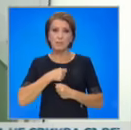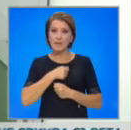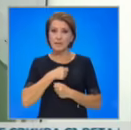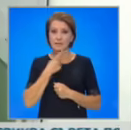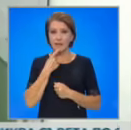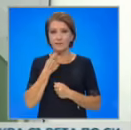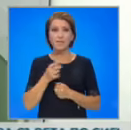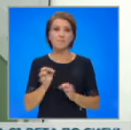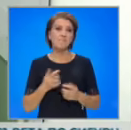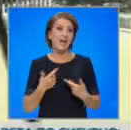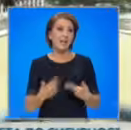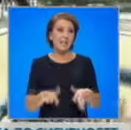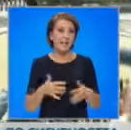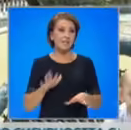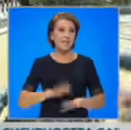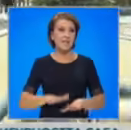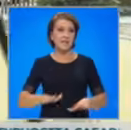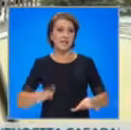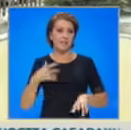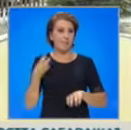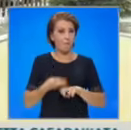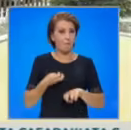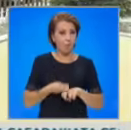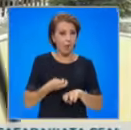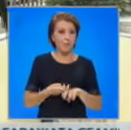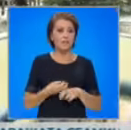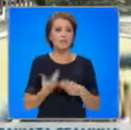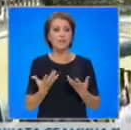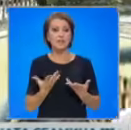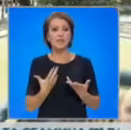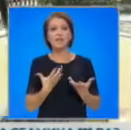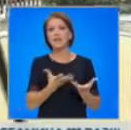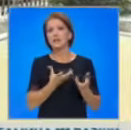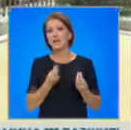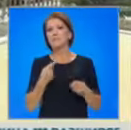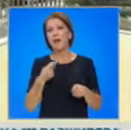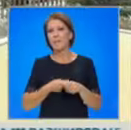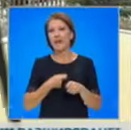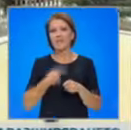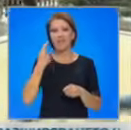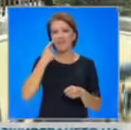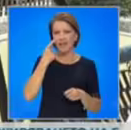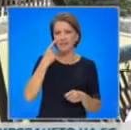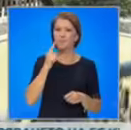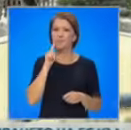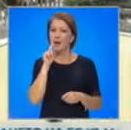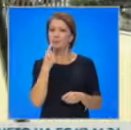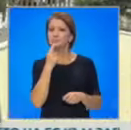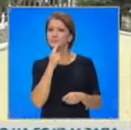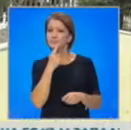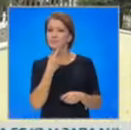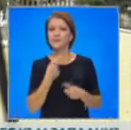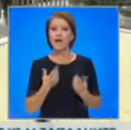искам децата да влизат в болница и да им слагат някакви, да им взимат PCR тестове и така нататък. Защото беше